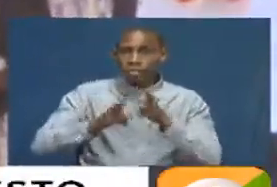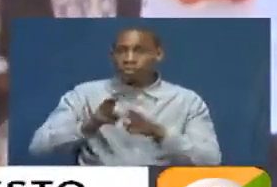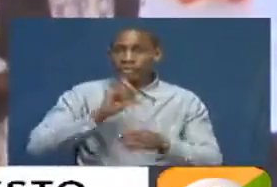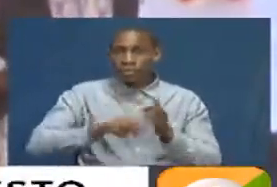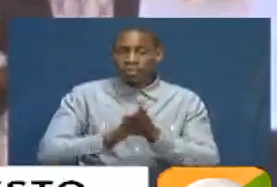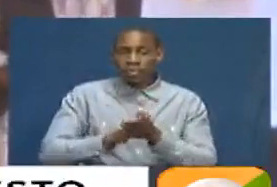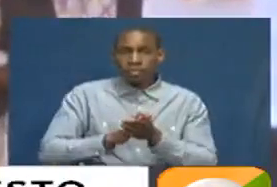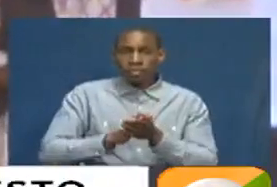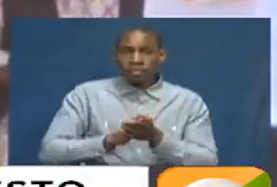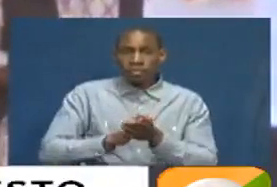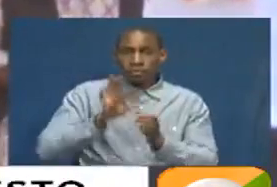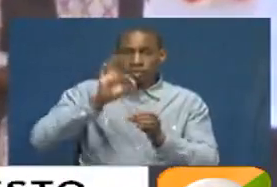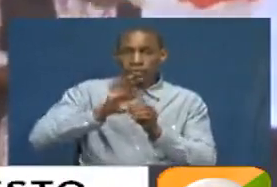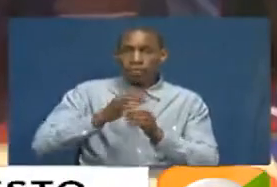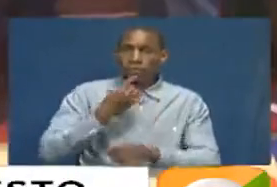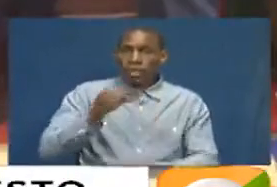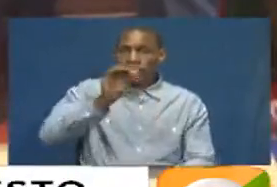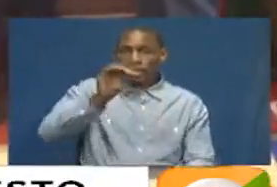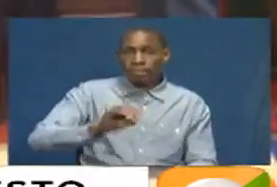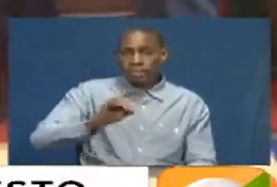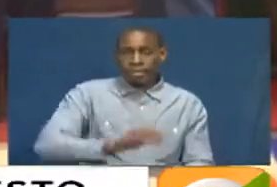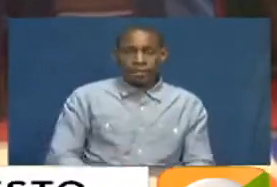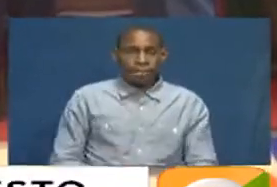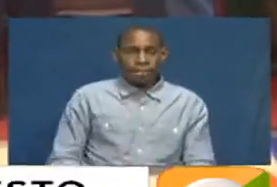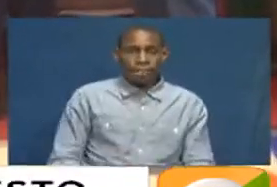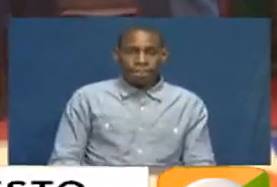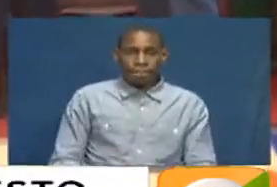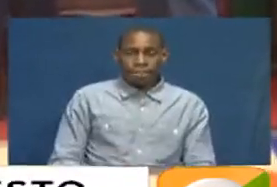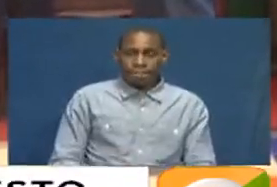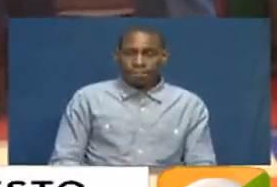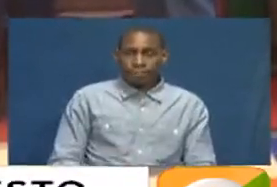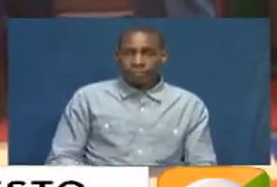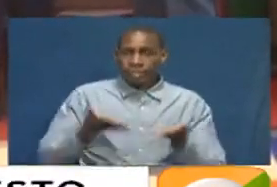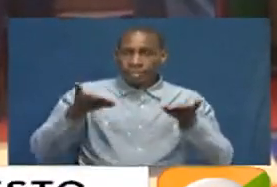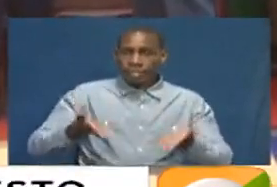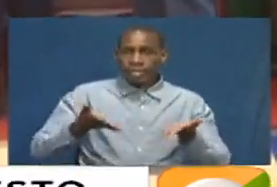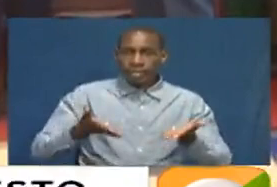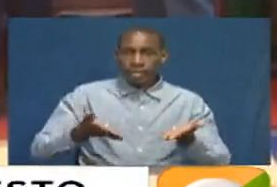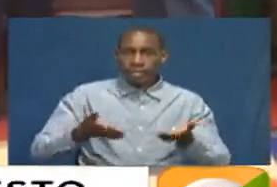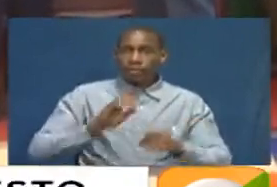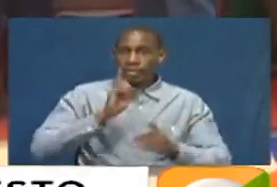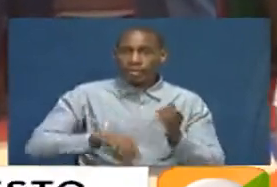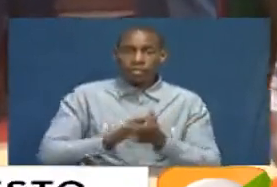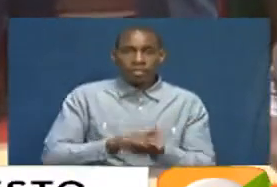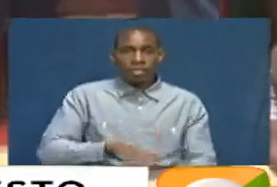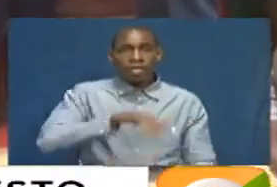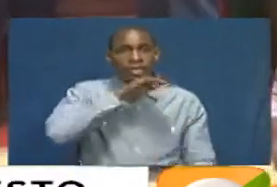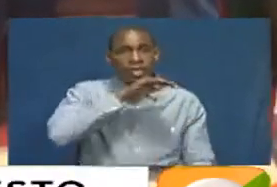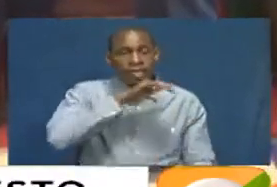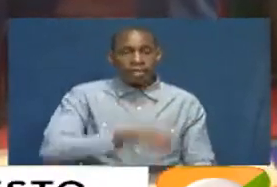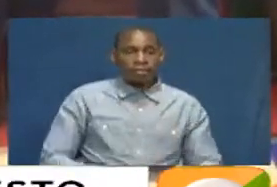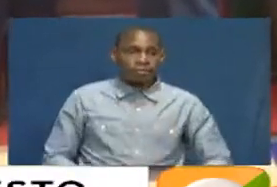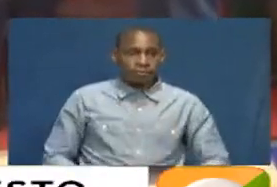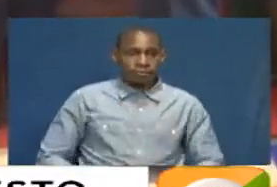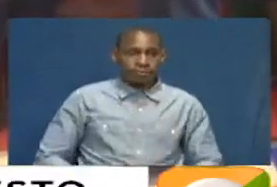tumesema tunakupa kura 100%. Hapa Bogirango tunasema ni Raila